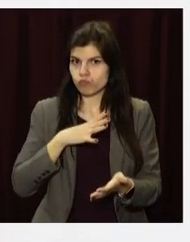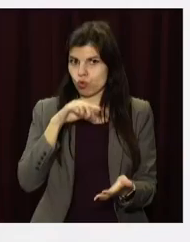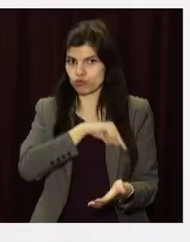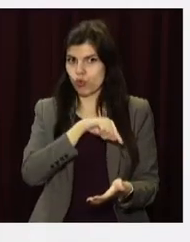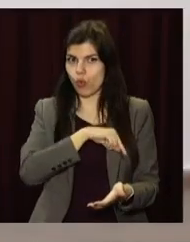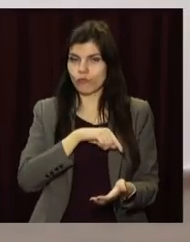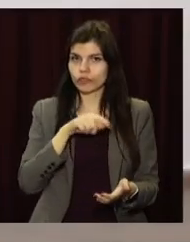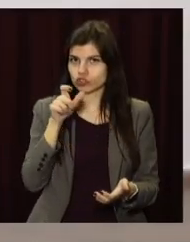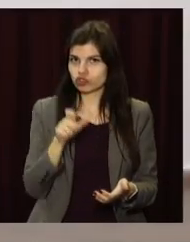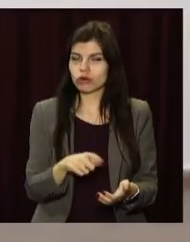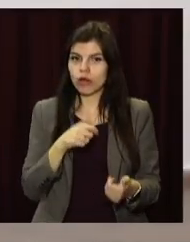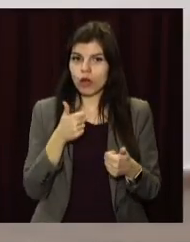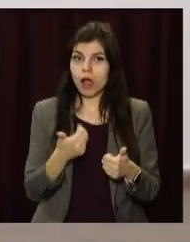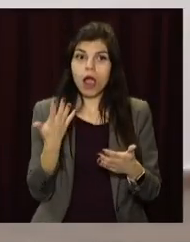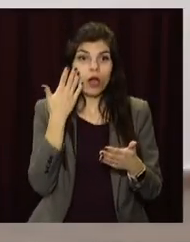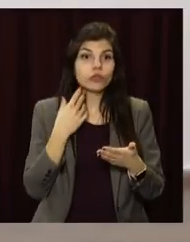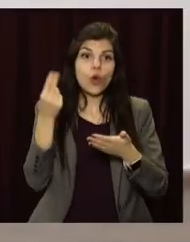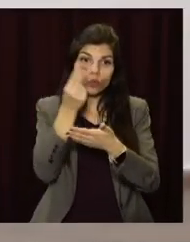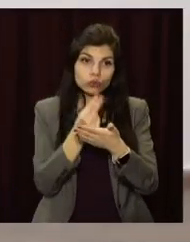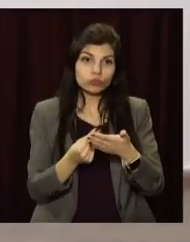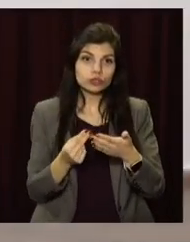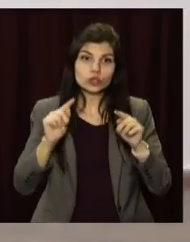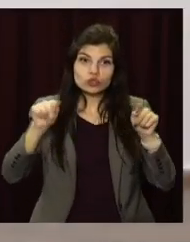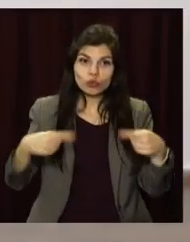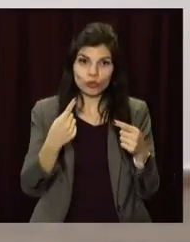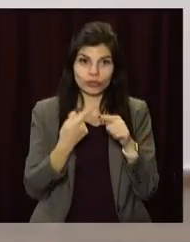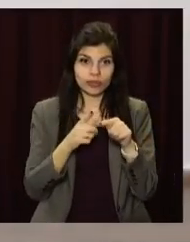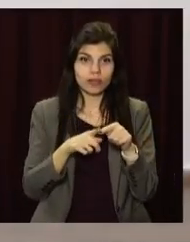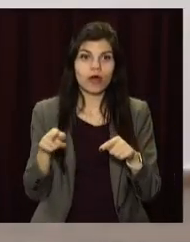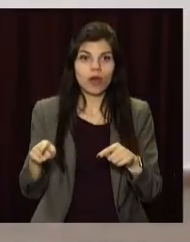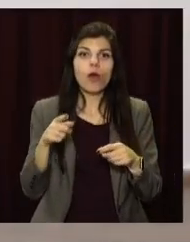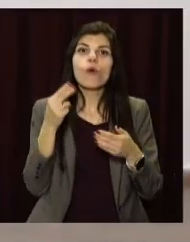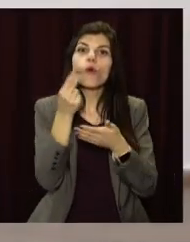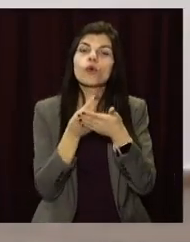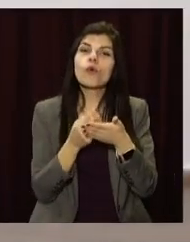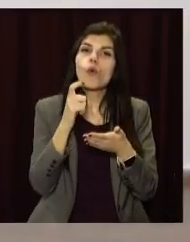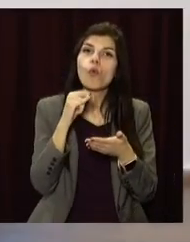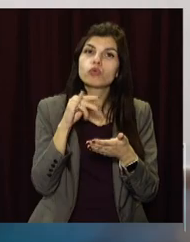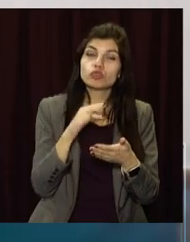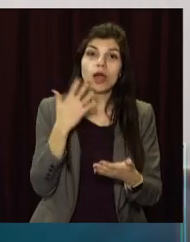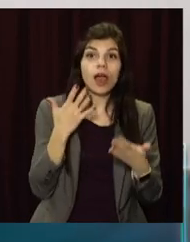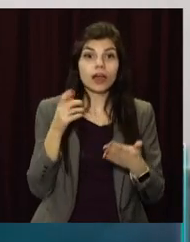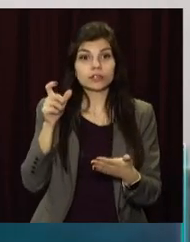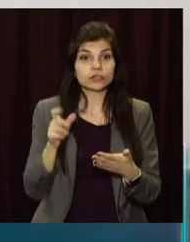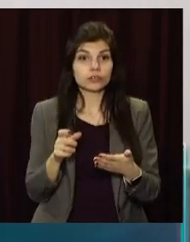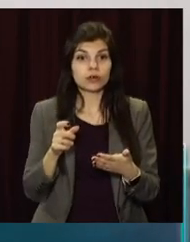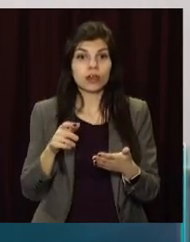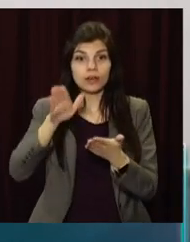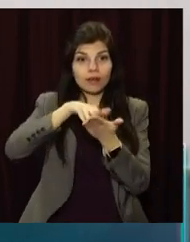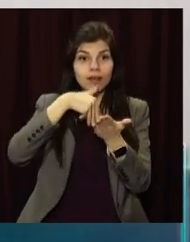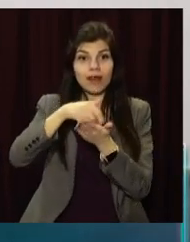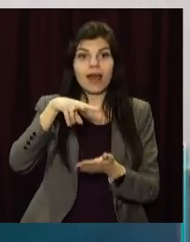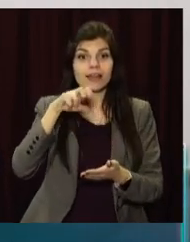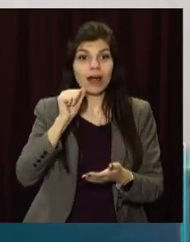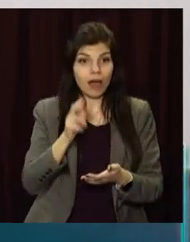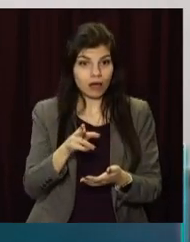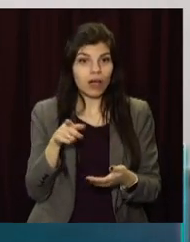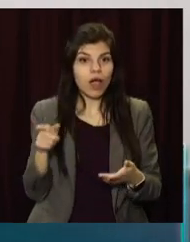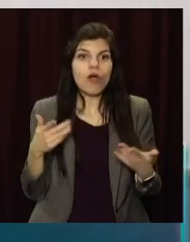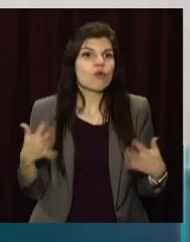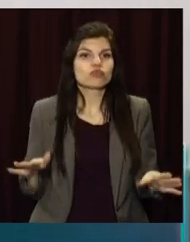відтворити ікону. І ікона пишеться за жорстким каноном, але кожен художник вкладає свою частку душі,